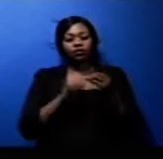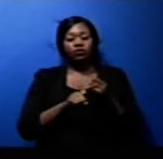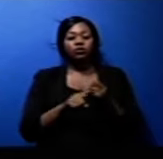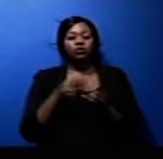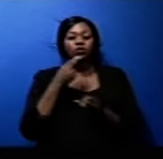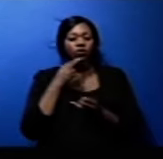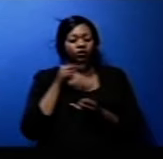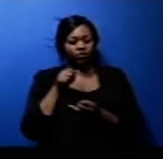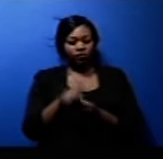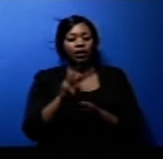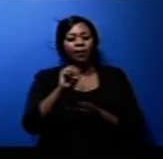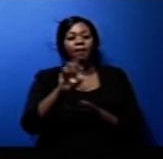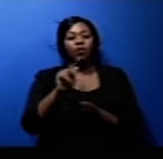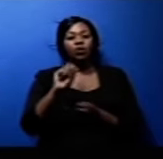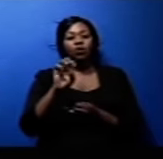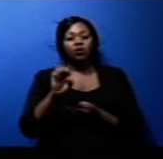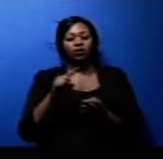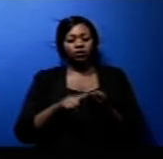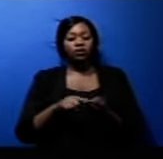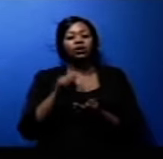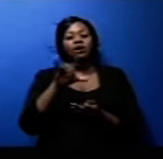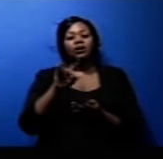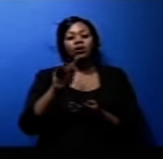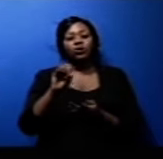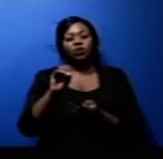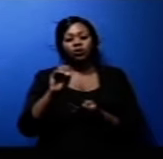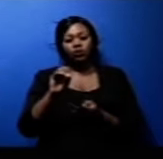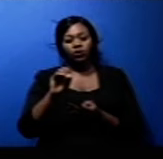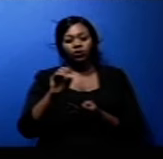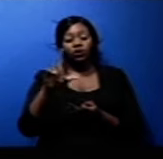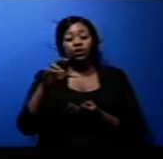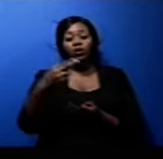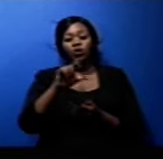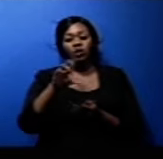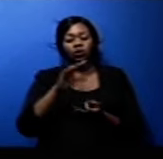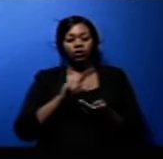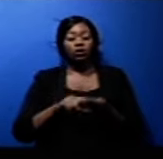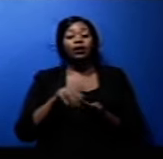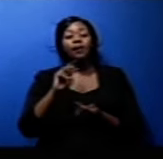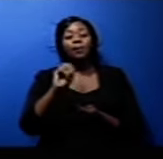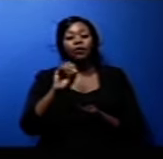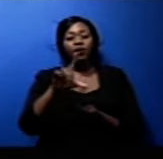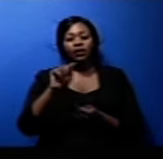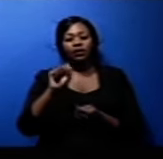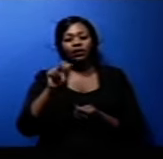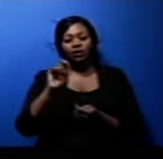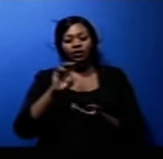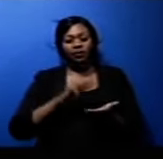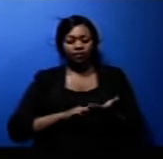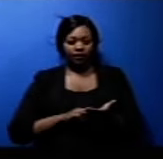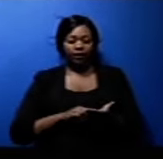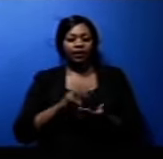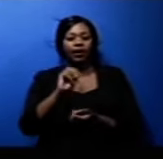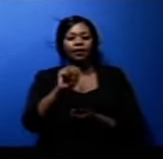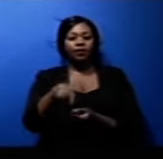Muthuompe hii kodididi hulo, muthuompe hii munghele mule zane Le muthuompe hii munghele mpose mpose di Gawona hotlu